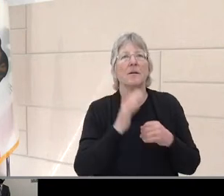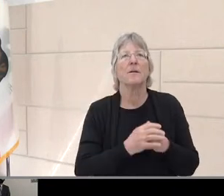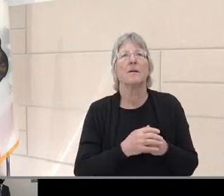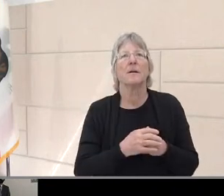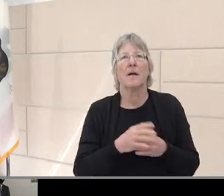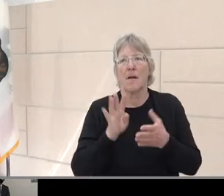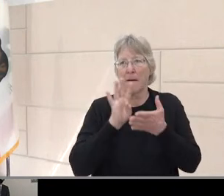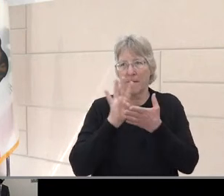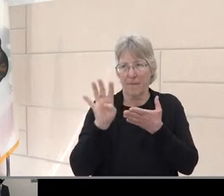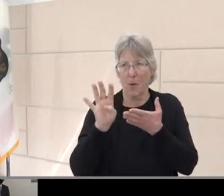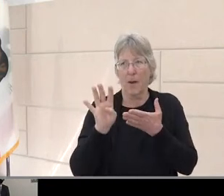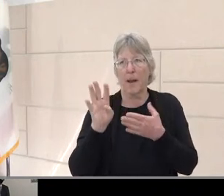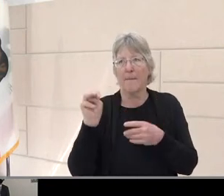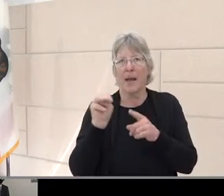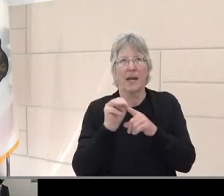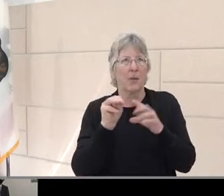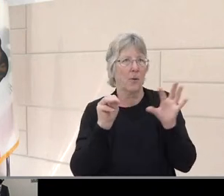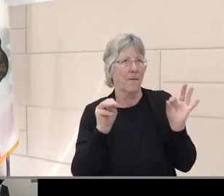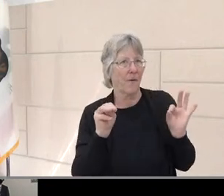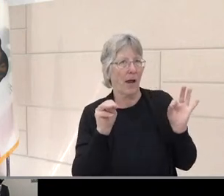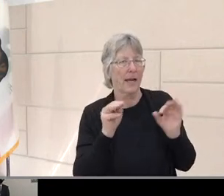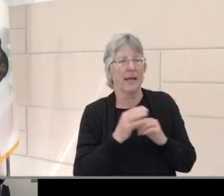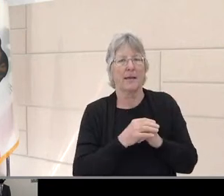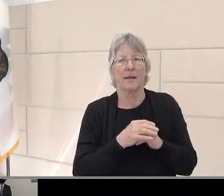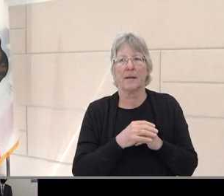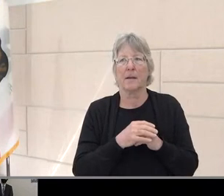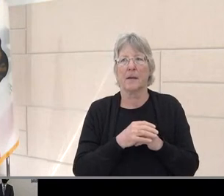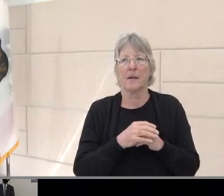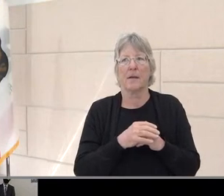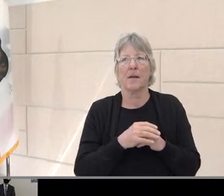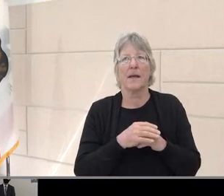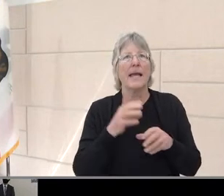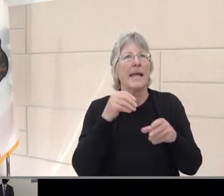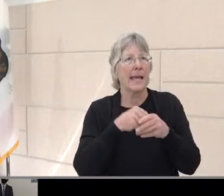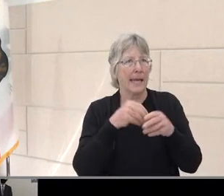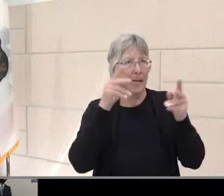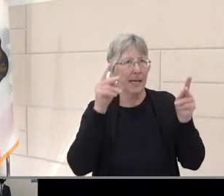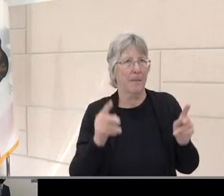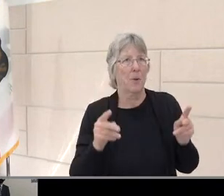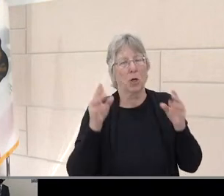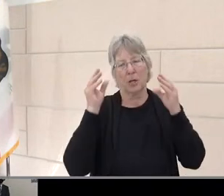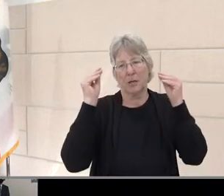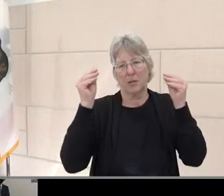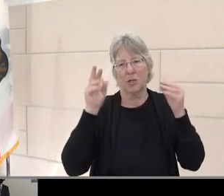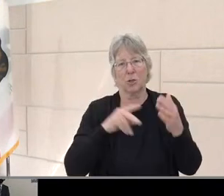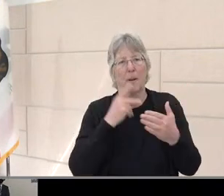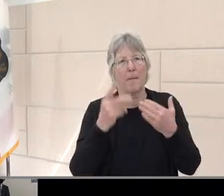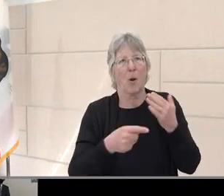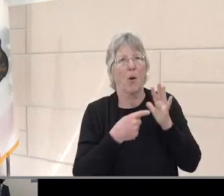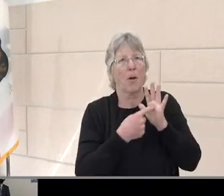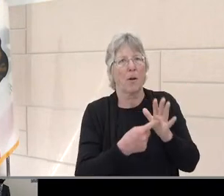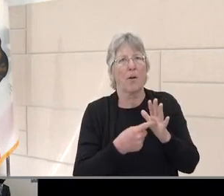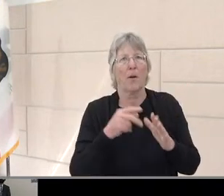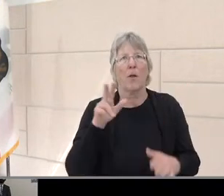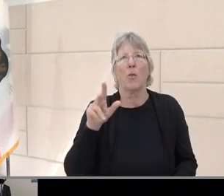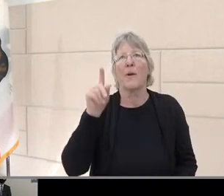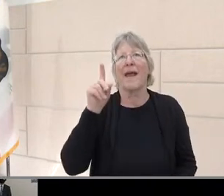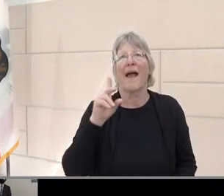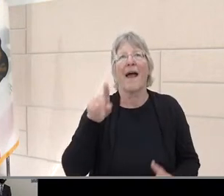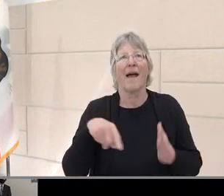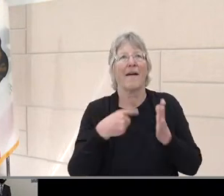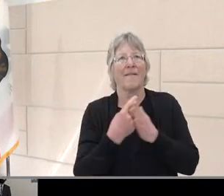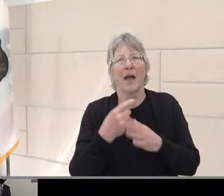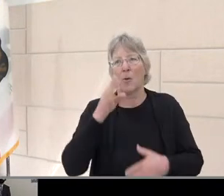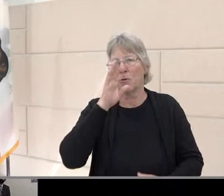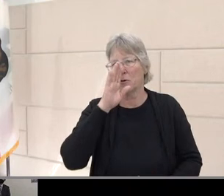ងខ្លះៗមានរយៈពេល4សប្តាហ៍ពីថ្ងៃច័ន្ទរហូតដល់ថ្ងៃសុក្រគឺការបង្ហាត់ដោយផ្ទាល់មានរយៈពេល